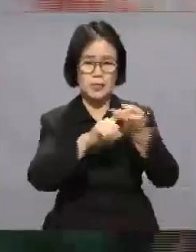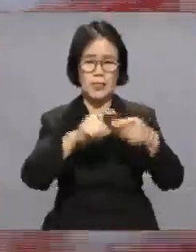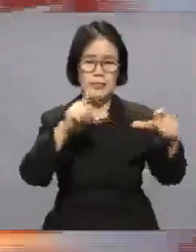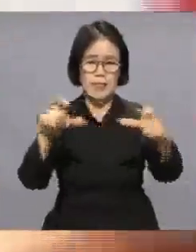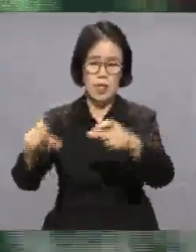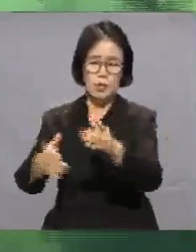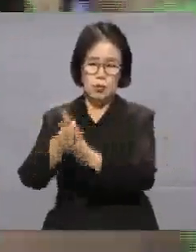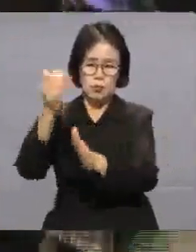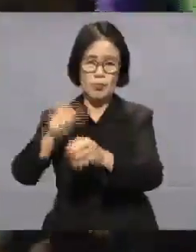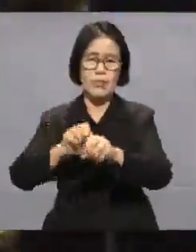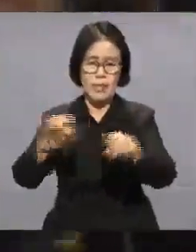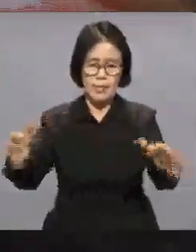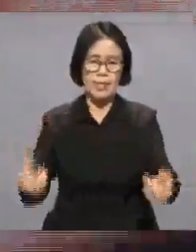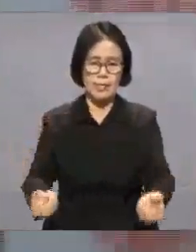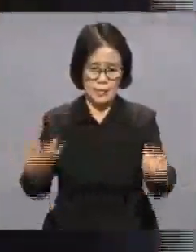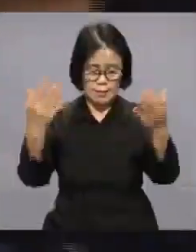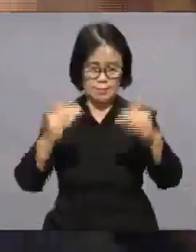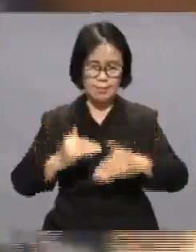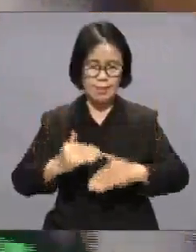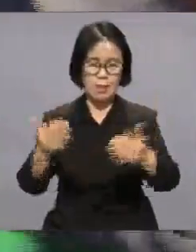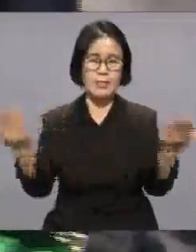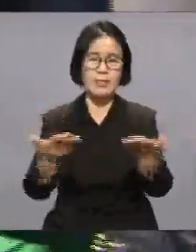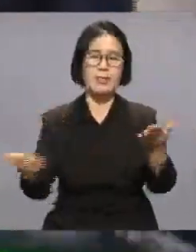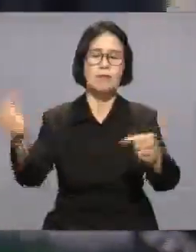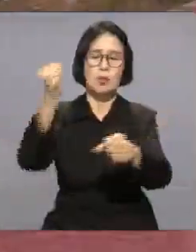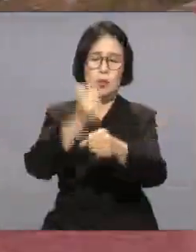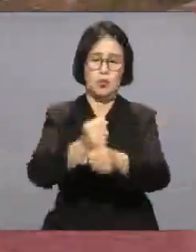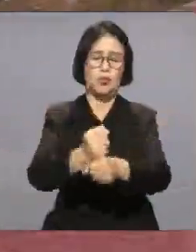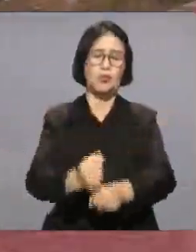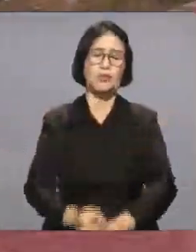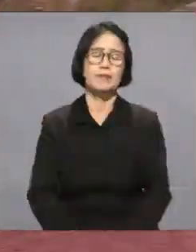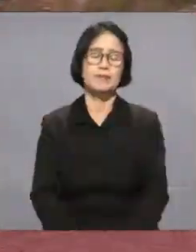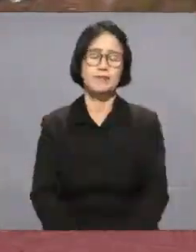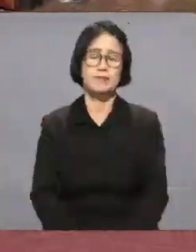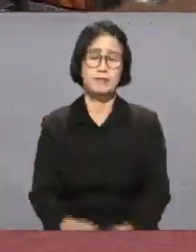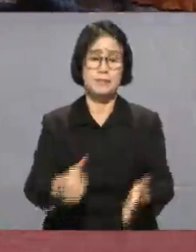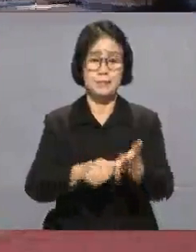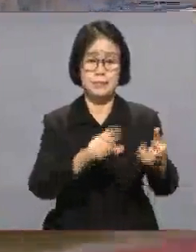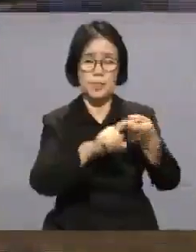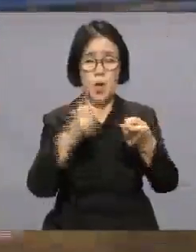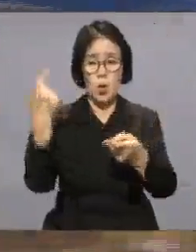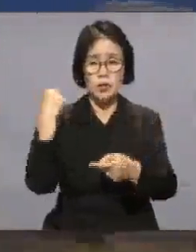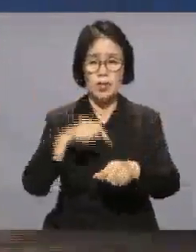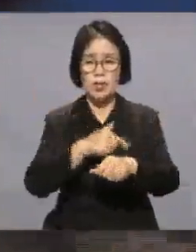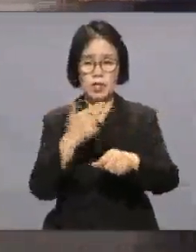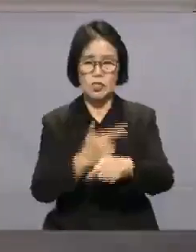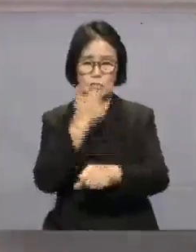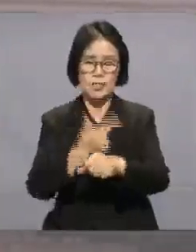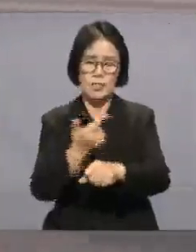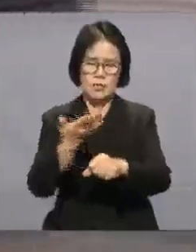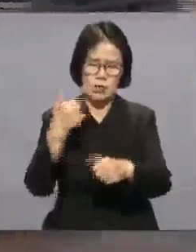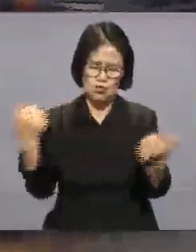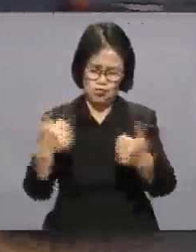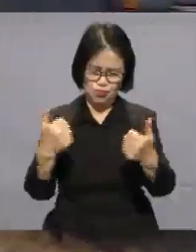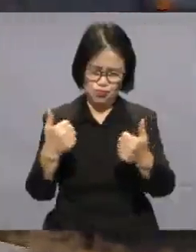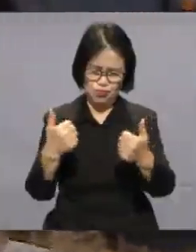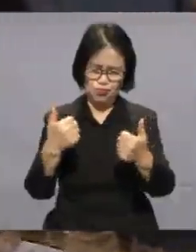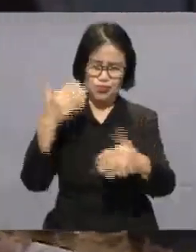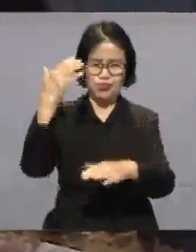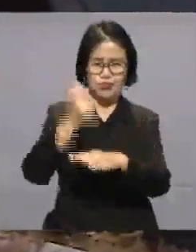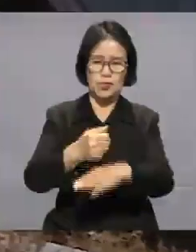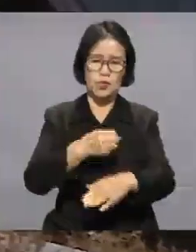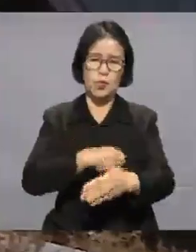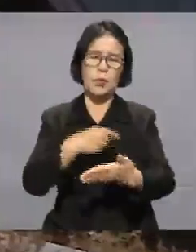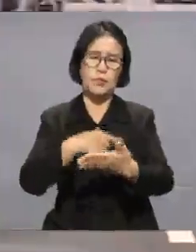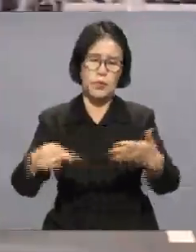지역본부별로 해단식을 진행하고 현장에 복귀합니다 화물연대는 어제 6시간 넘는 회의 끝에 조합원